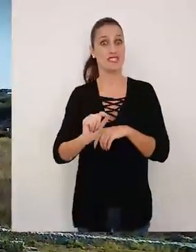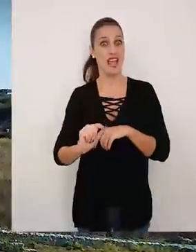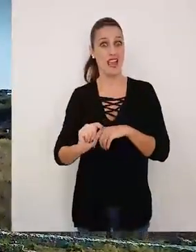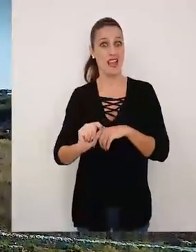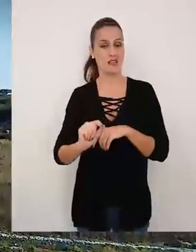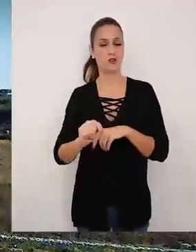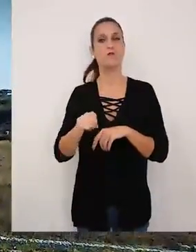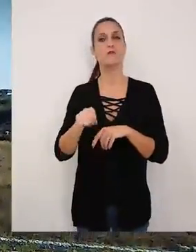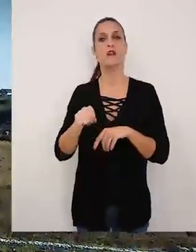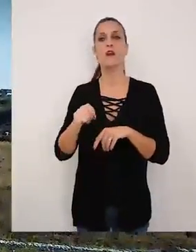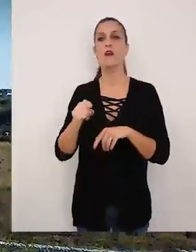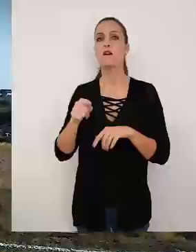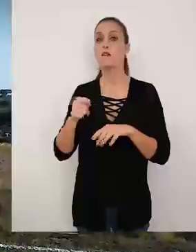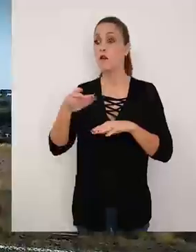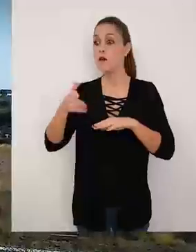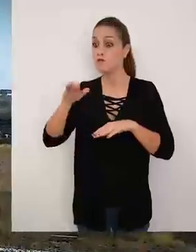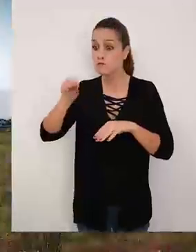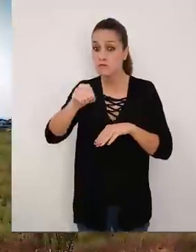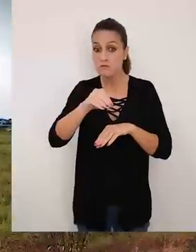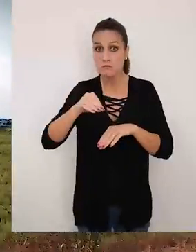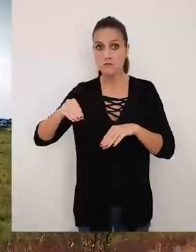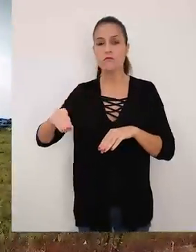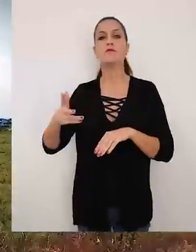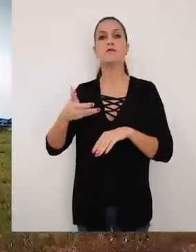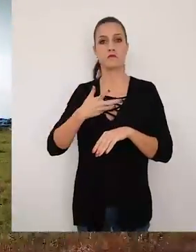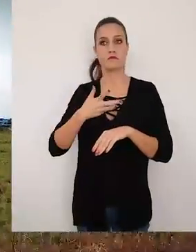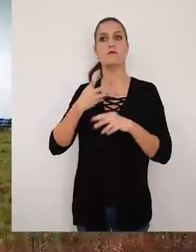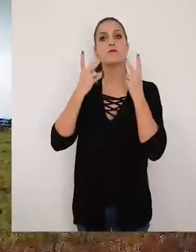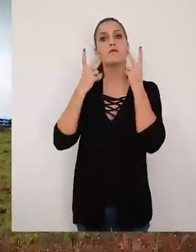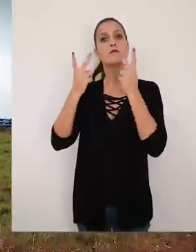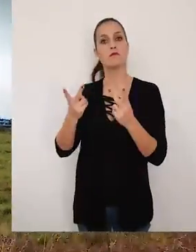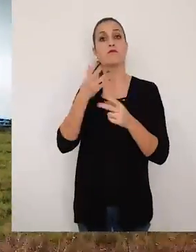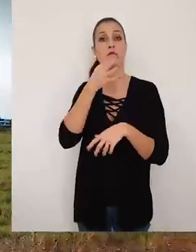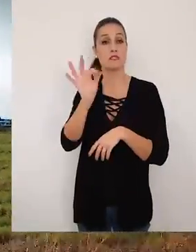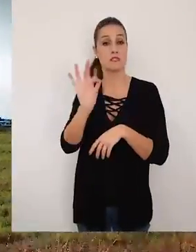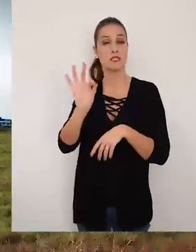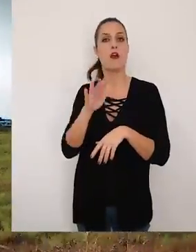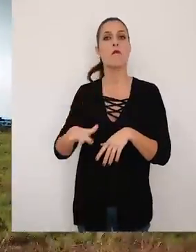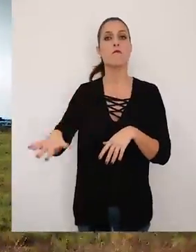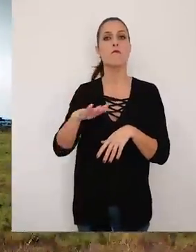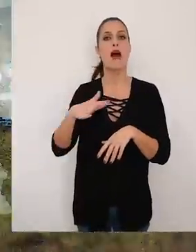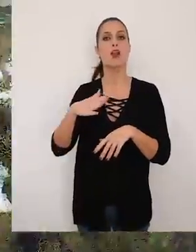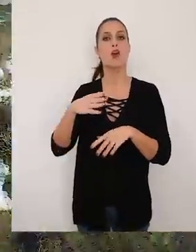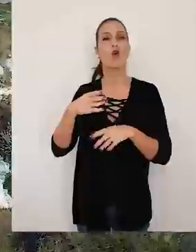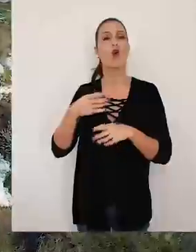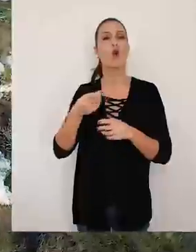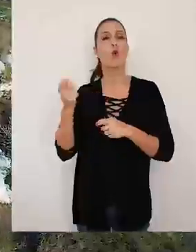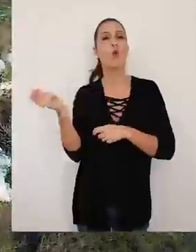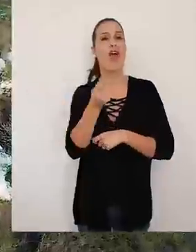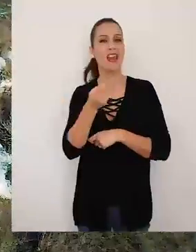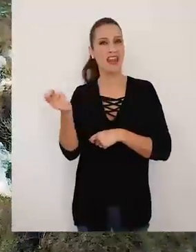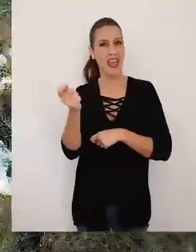Alcune parti delle vestigie antiche possono essere ammirate nell'imponente Parco dei Guerrieri, distante pochi chilometri dal centro